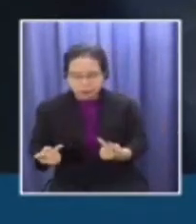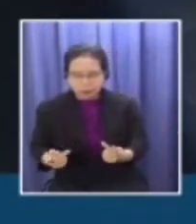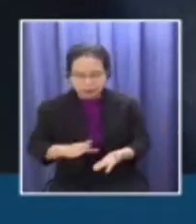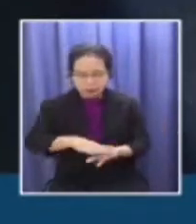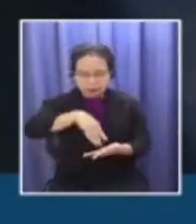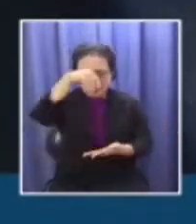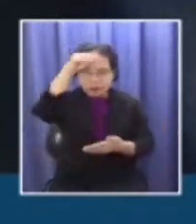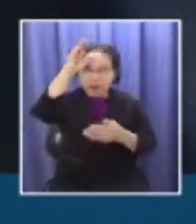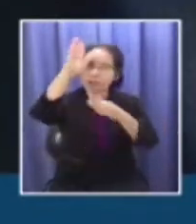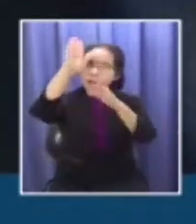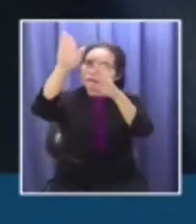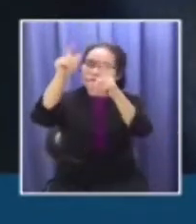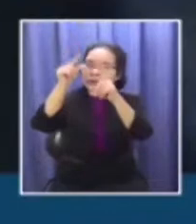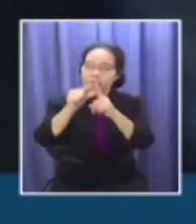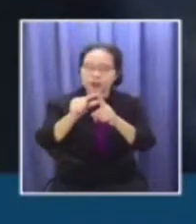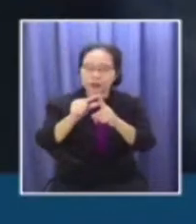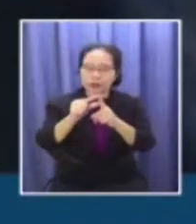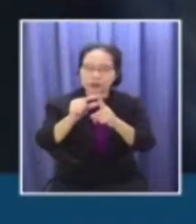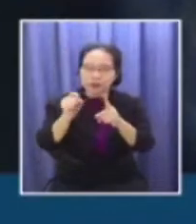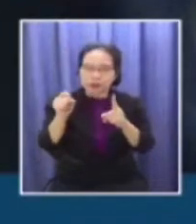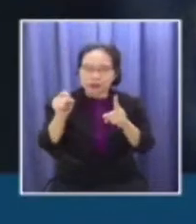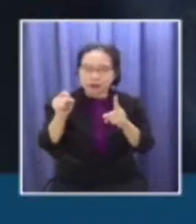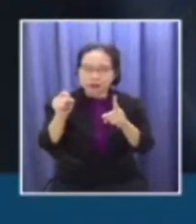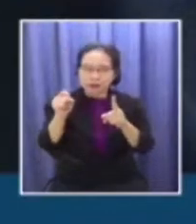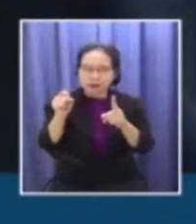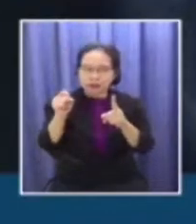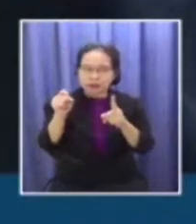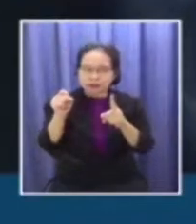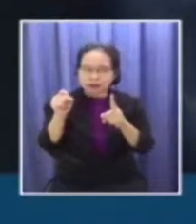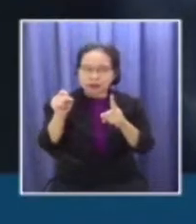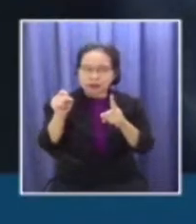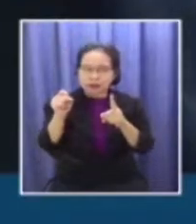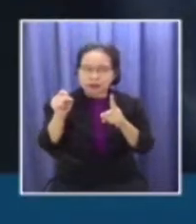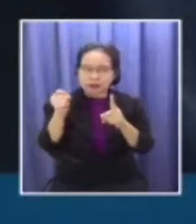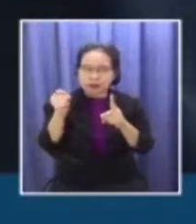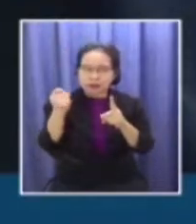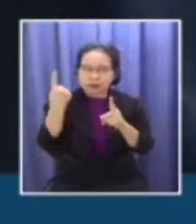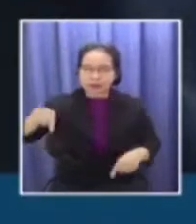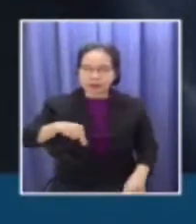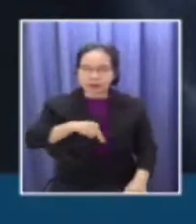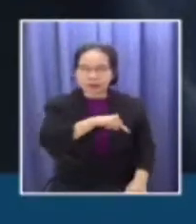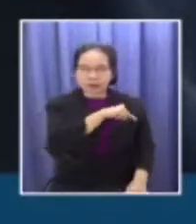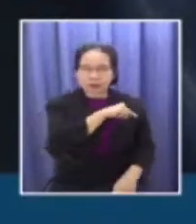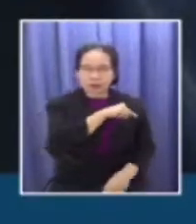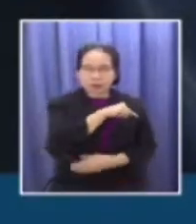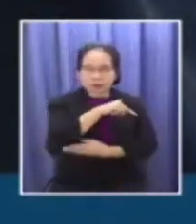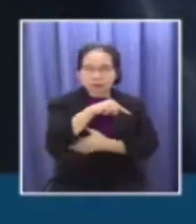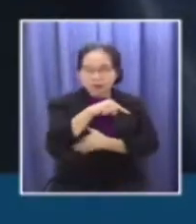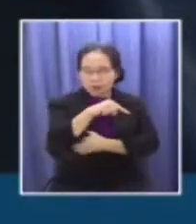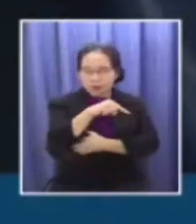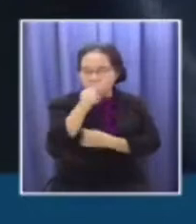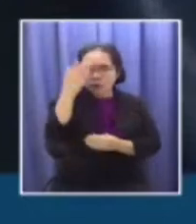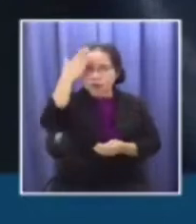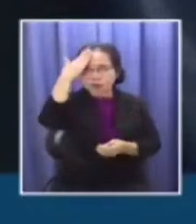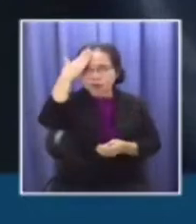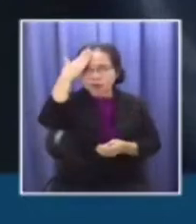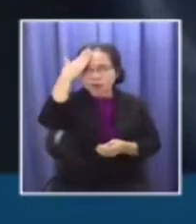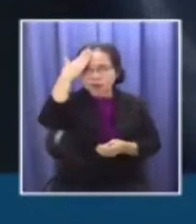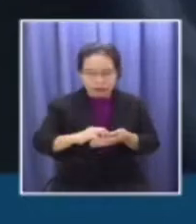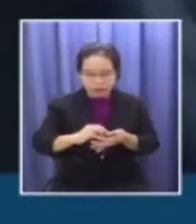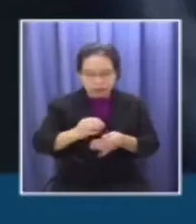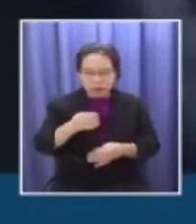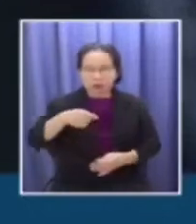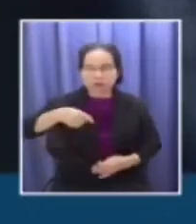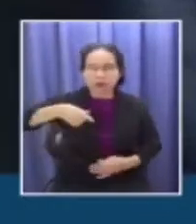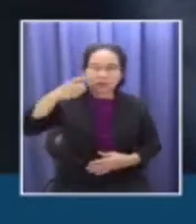namin, Ama, Agya, ang iyong ɛwɔ m sɛ yɛn nsɛ mfata deɛ, aming mga puso. nanso